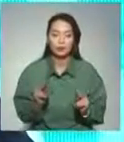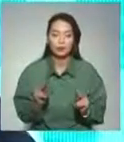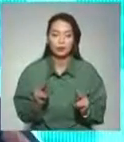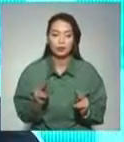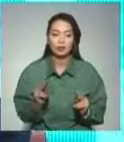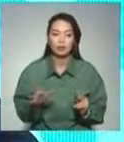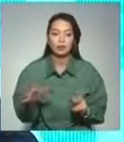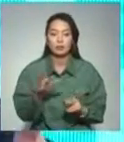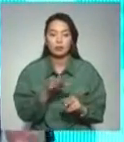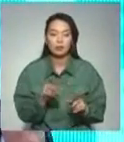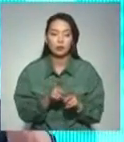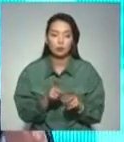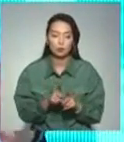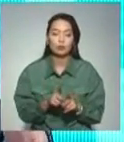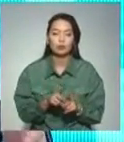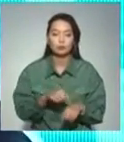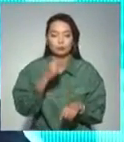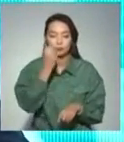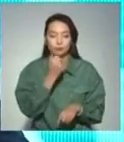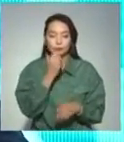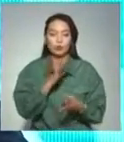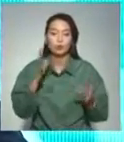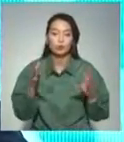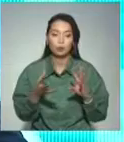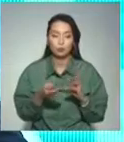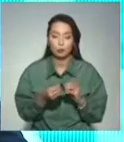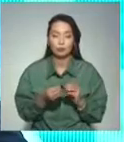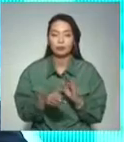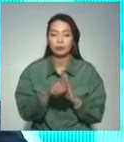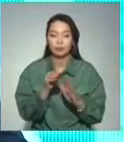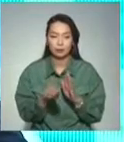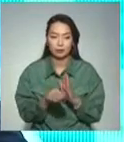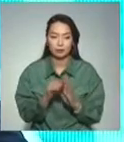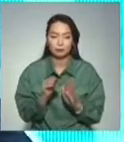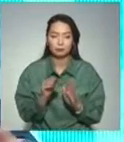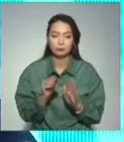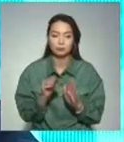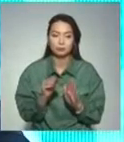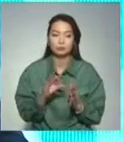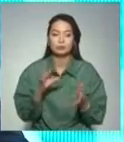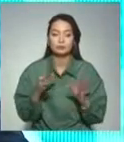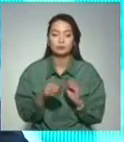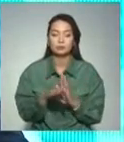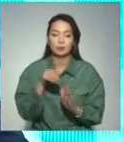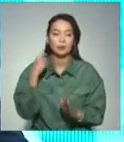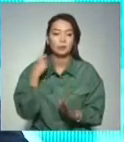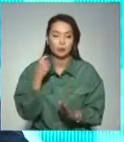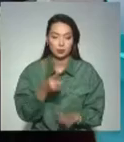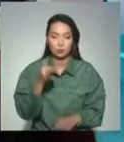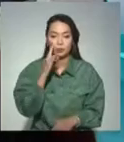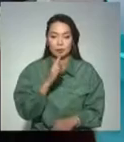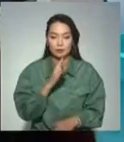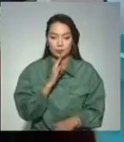все выражают поддержку итогов выборов итоговых выборов президента Республики